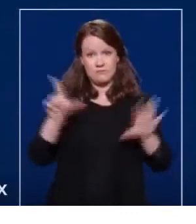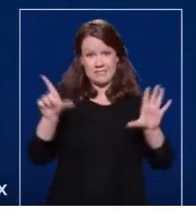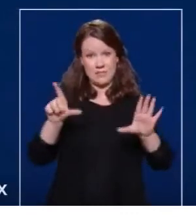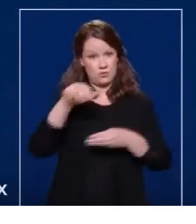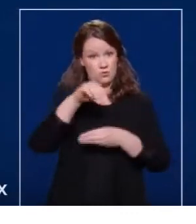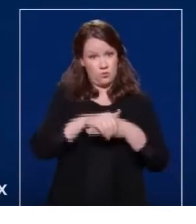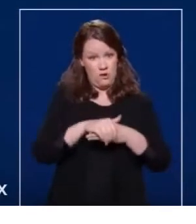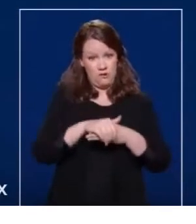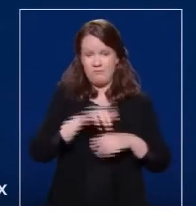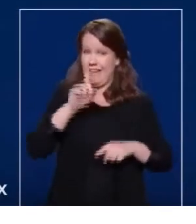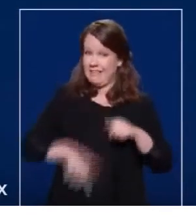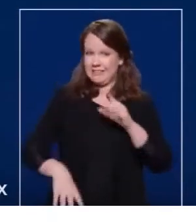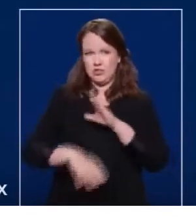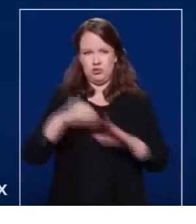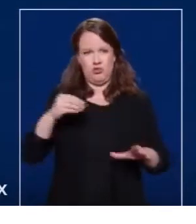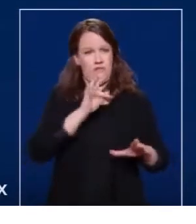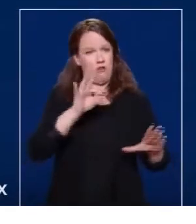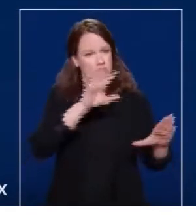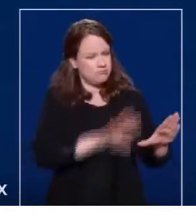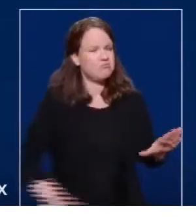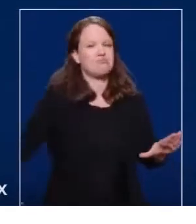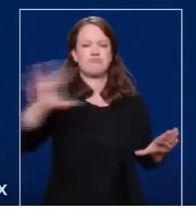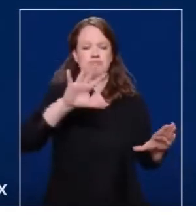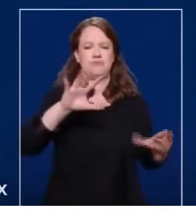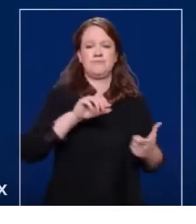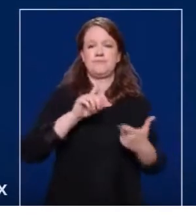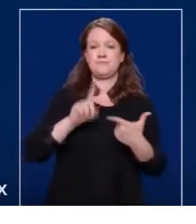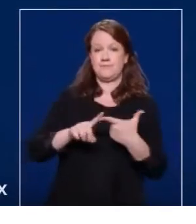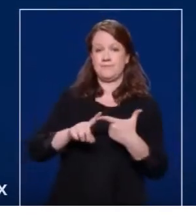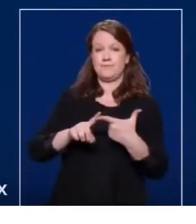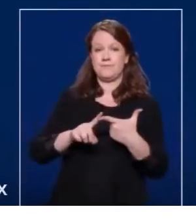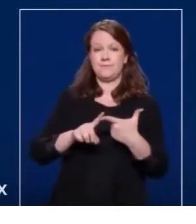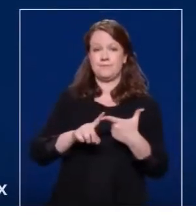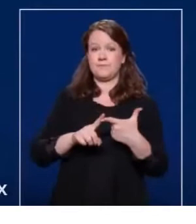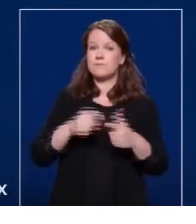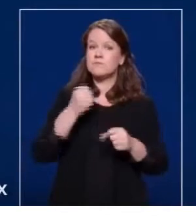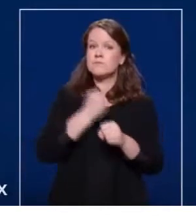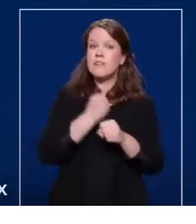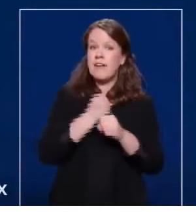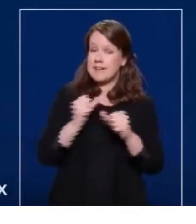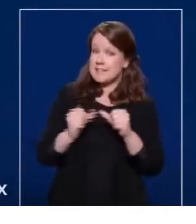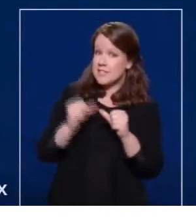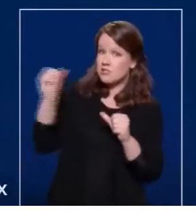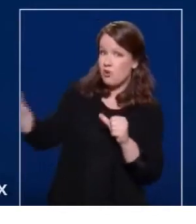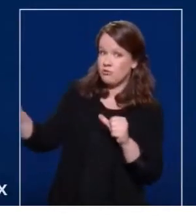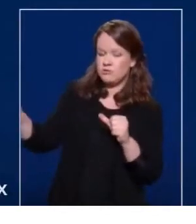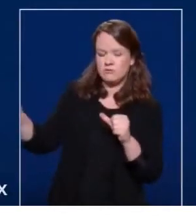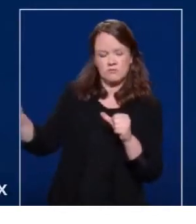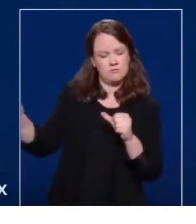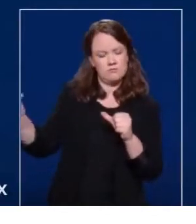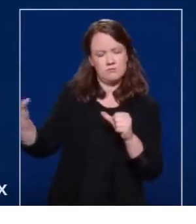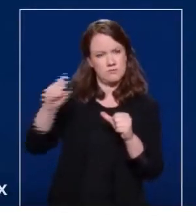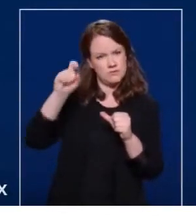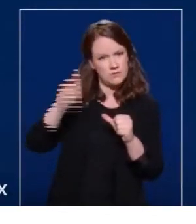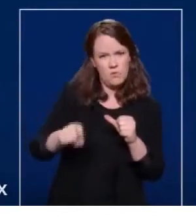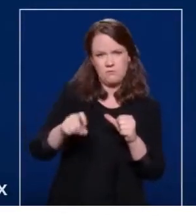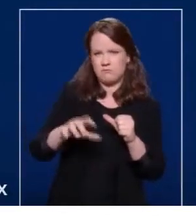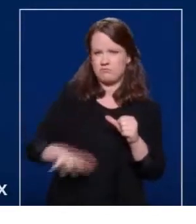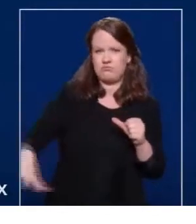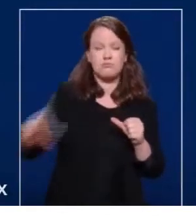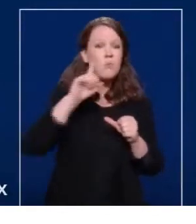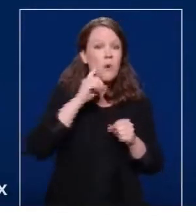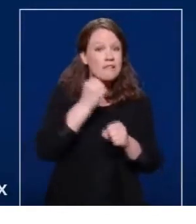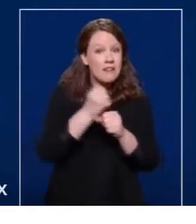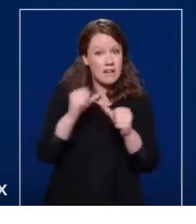partout. Le télétravail, qui est sans doute la mesure la plus efficace, le